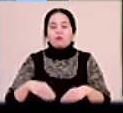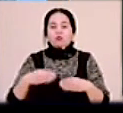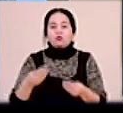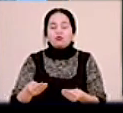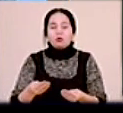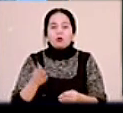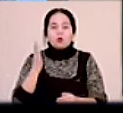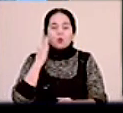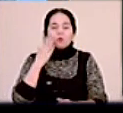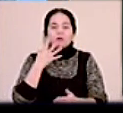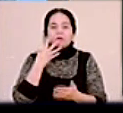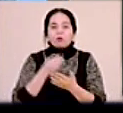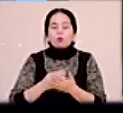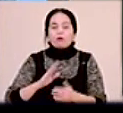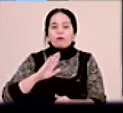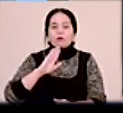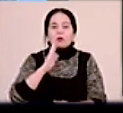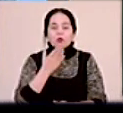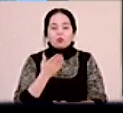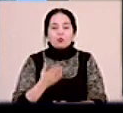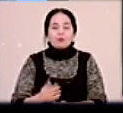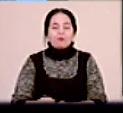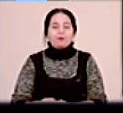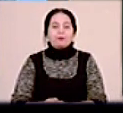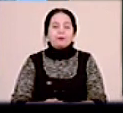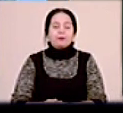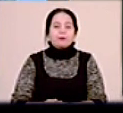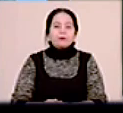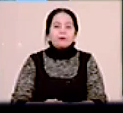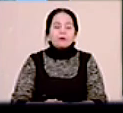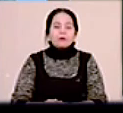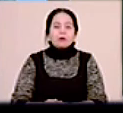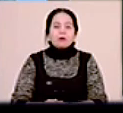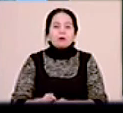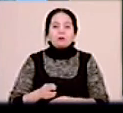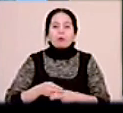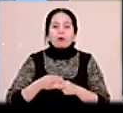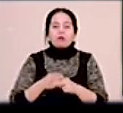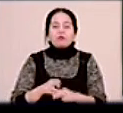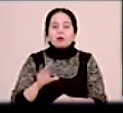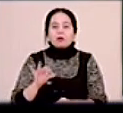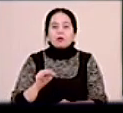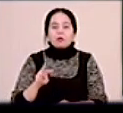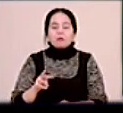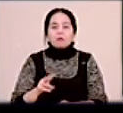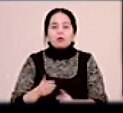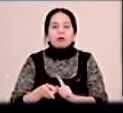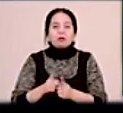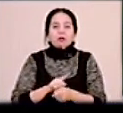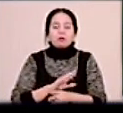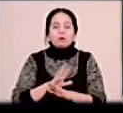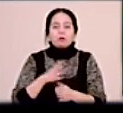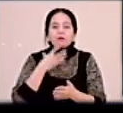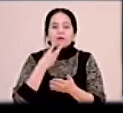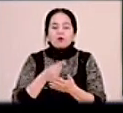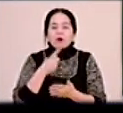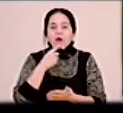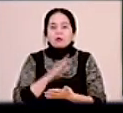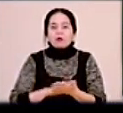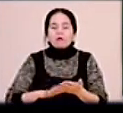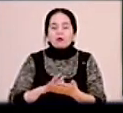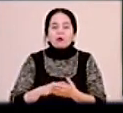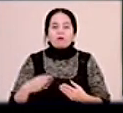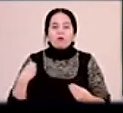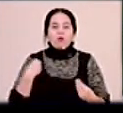рабу, сообщнику преступления. Сопровождаемая им, не сменив свою окровавленную